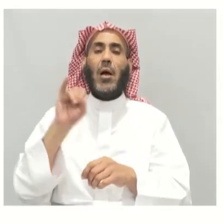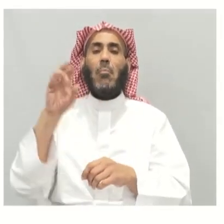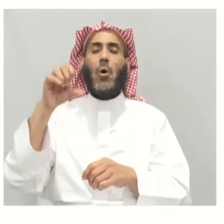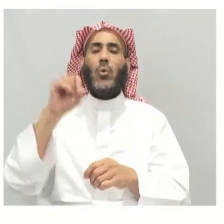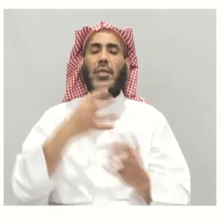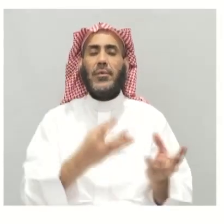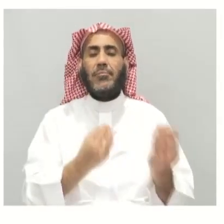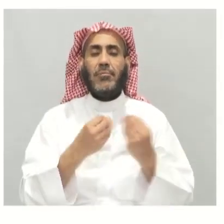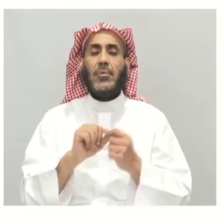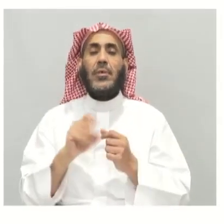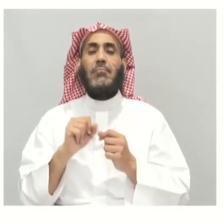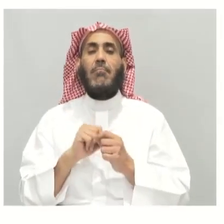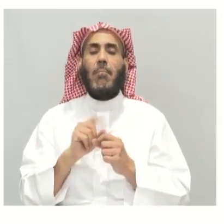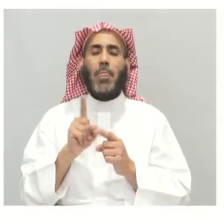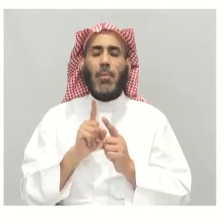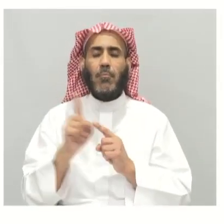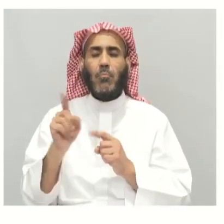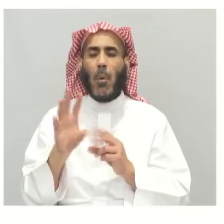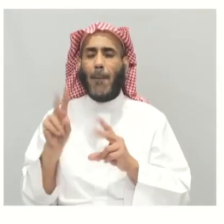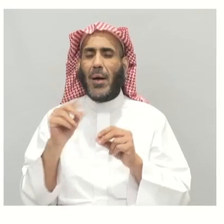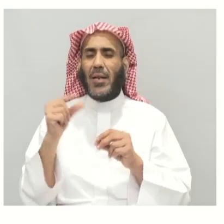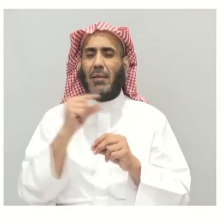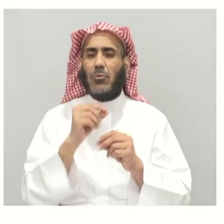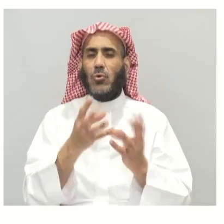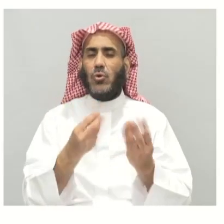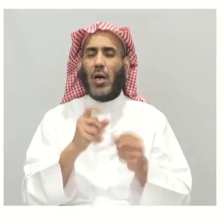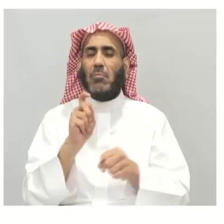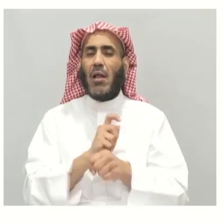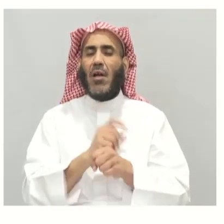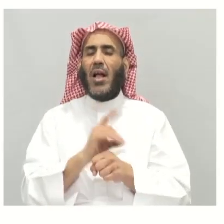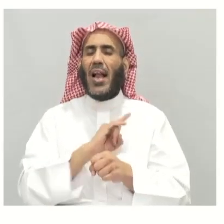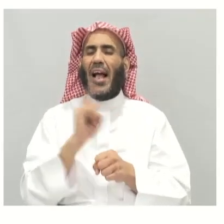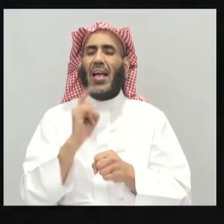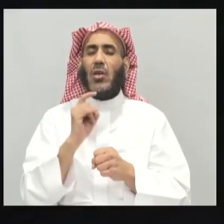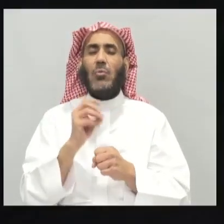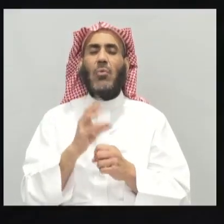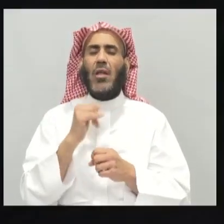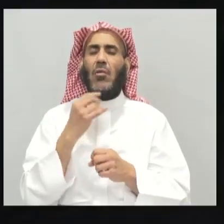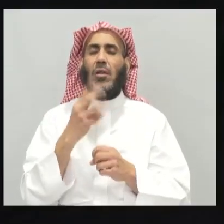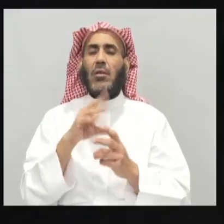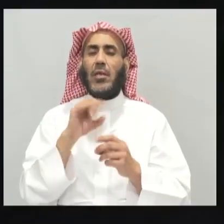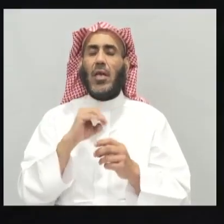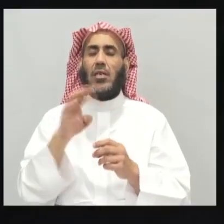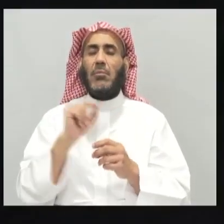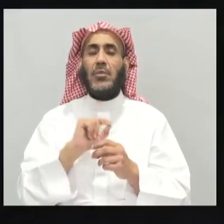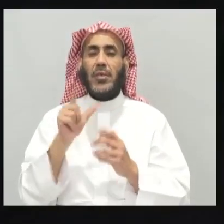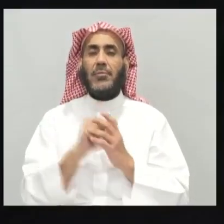هنا هناك بعض الكلمات اشتقت من أفعال غير ثلاثية، مثل، نختار الإجابة